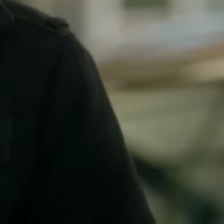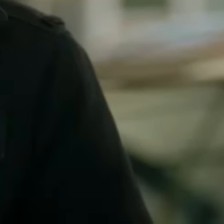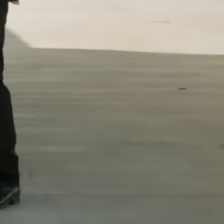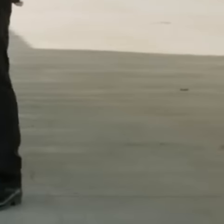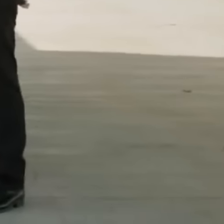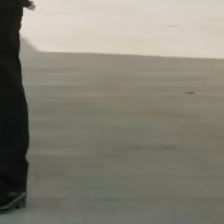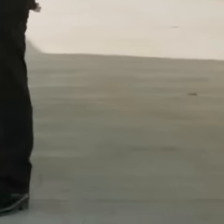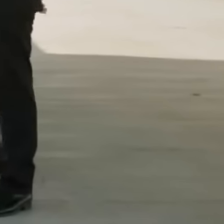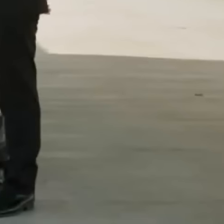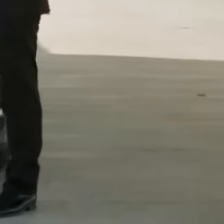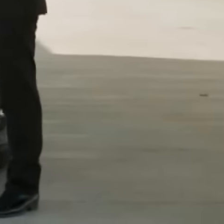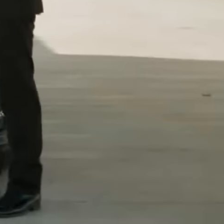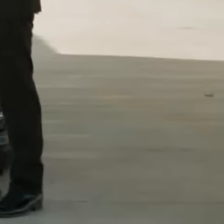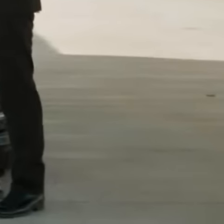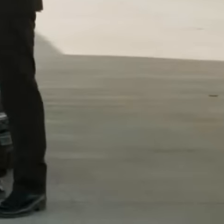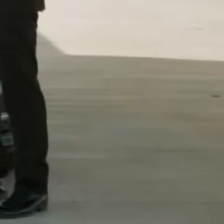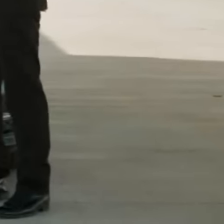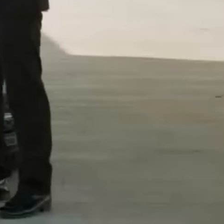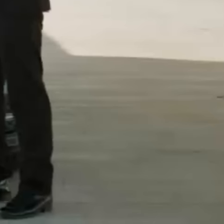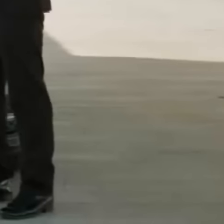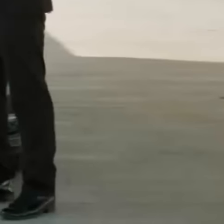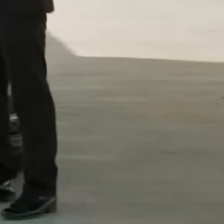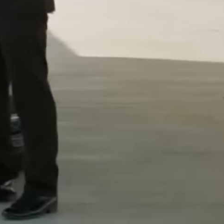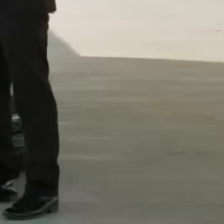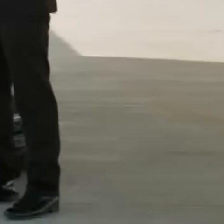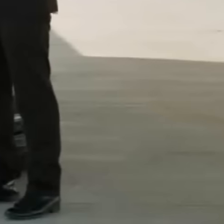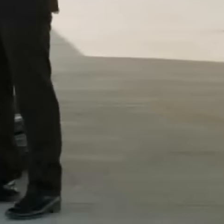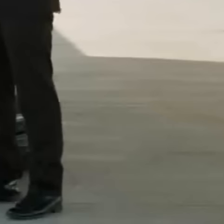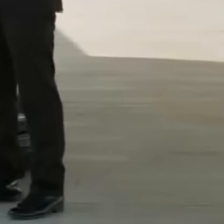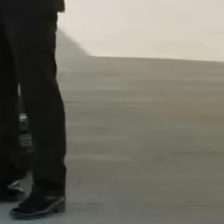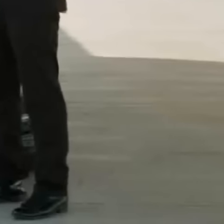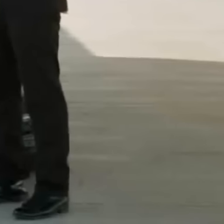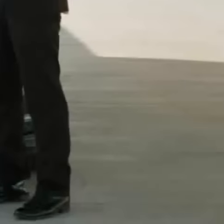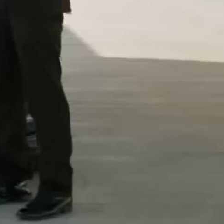Sinan emin olamayıp sıklıkla dönüp arkasını kontrol ediyor.